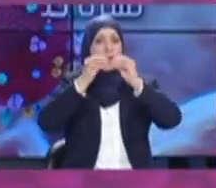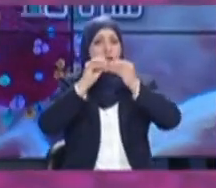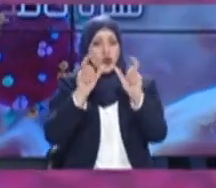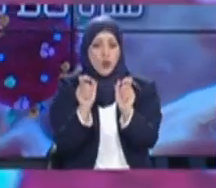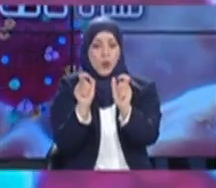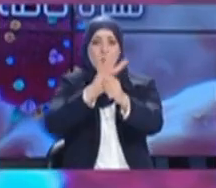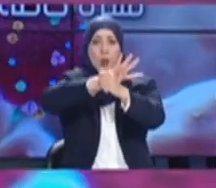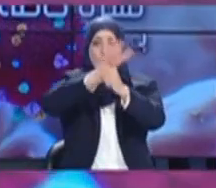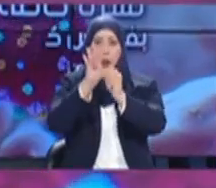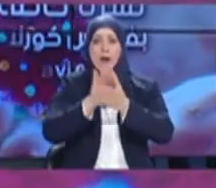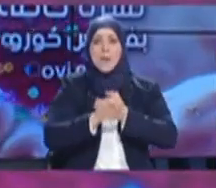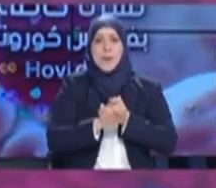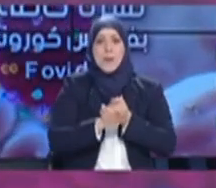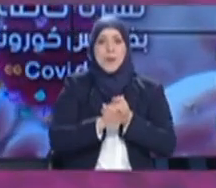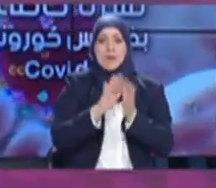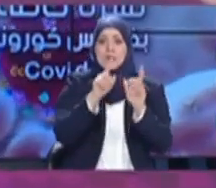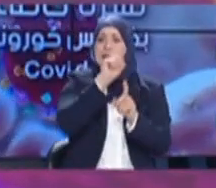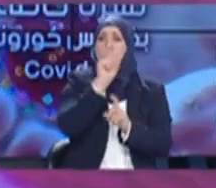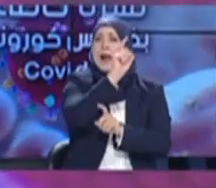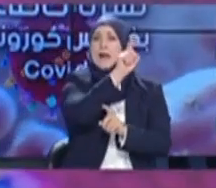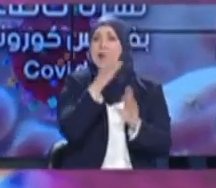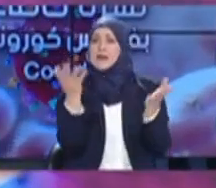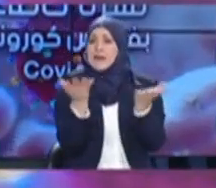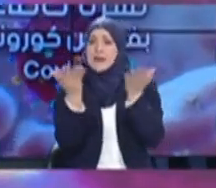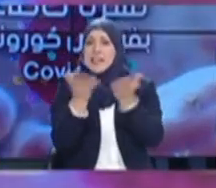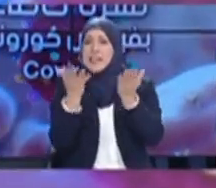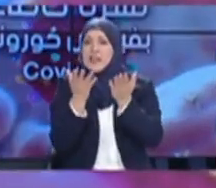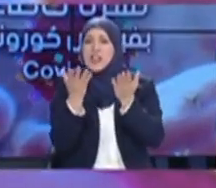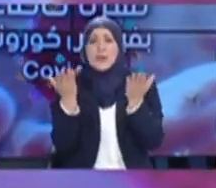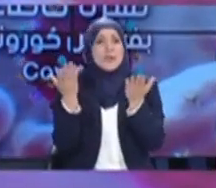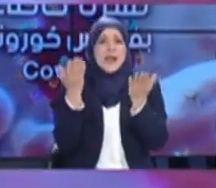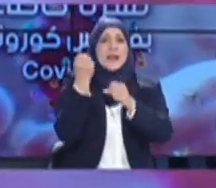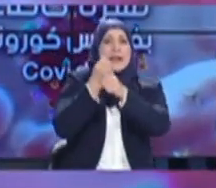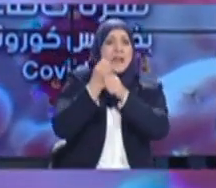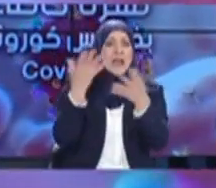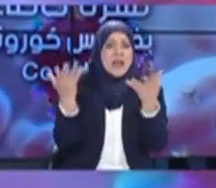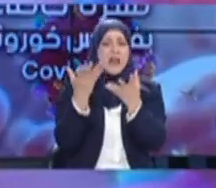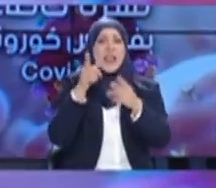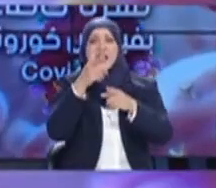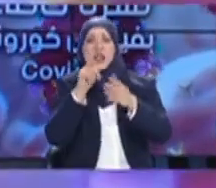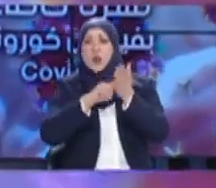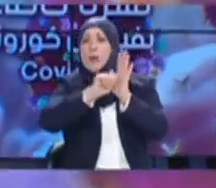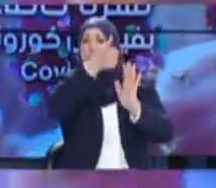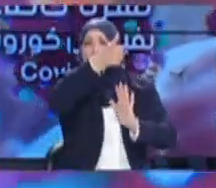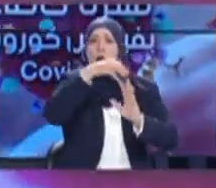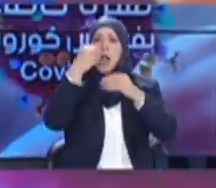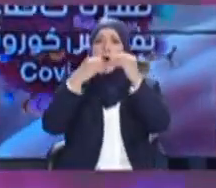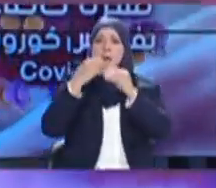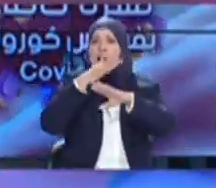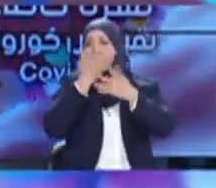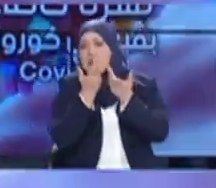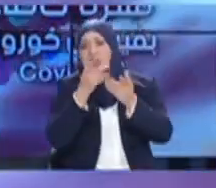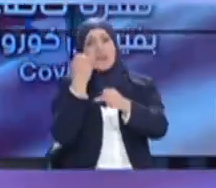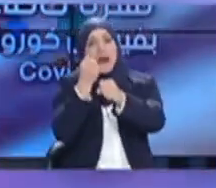فيروس كورونا. كيفاش تعاملتوا مع هذا الوضع وقتاش بديتوا؟ هل كنتوا استباقيين وانتم قاعدين توا ستاند باي؟ الله